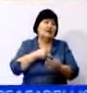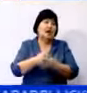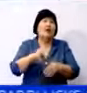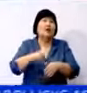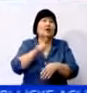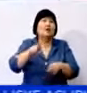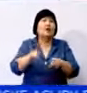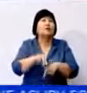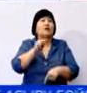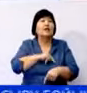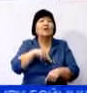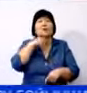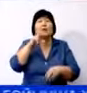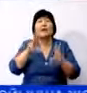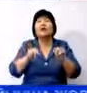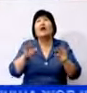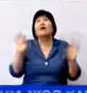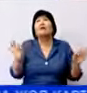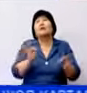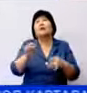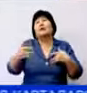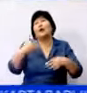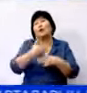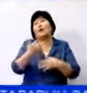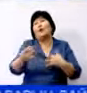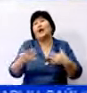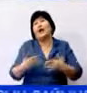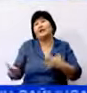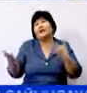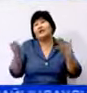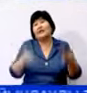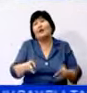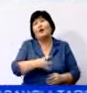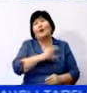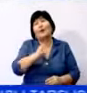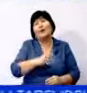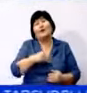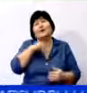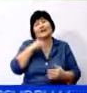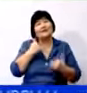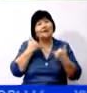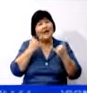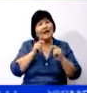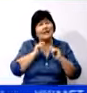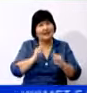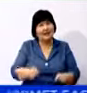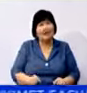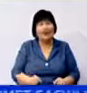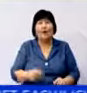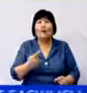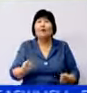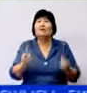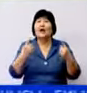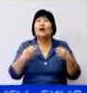Дәрігерлердің осынау еңбегін ескерген филармония ұжымы оларды концертке шақырып көңілдеріне шуақ сыйлады. Осы атаулы күнге,